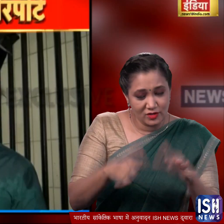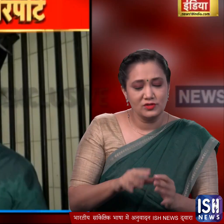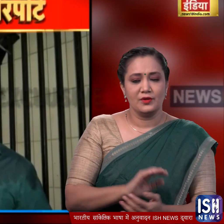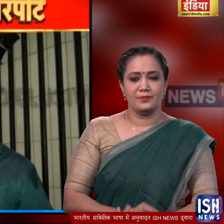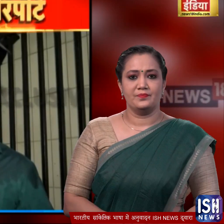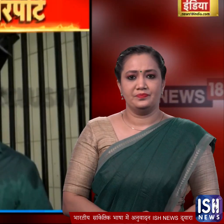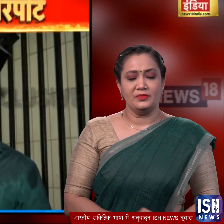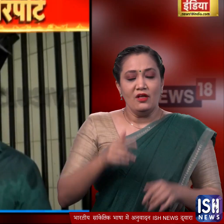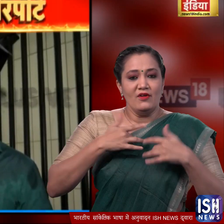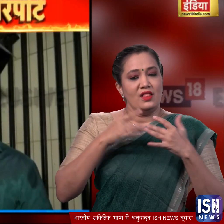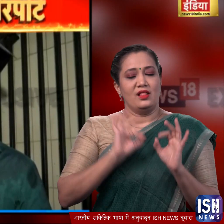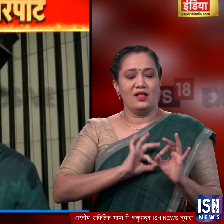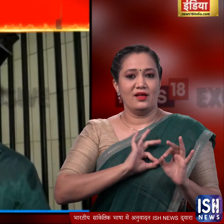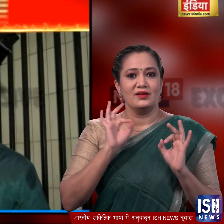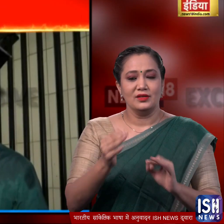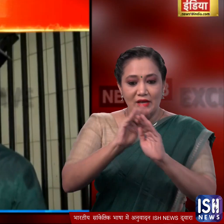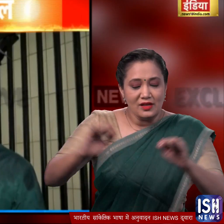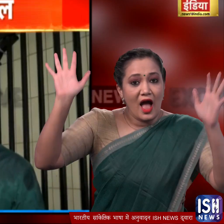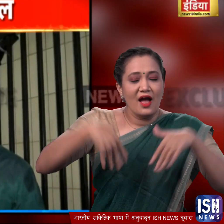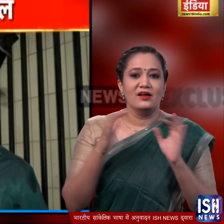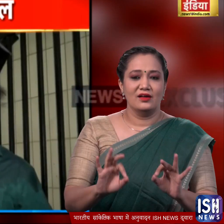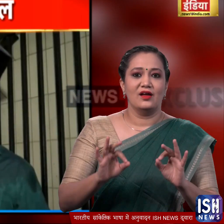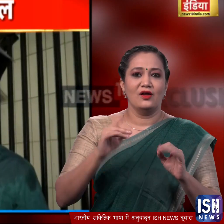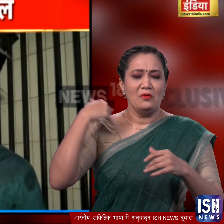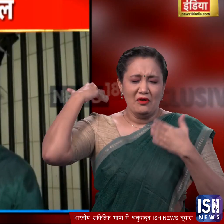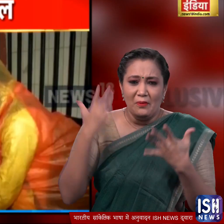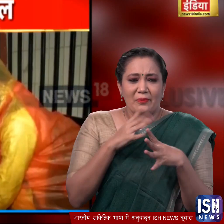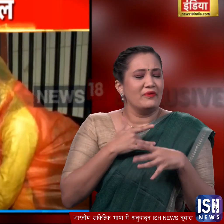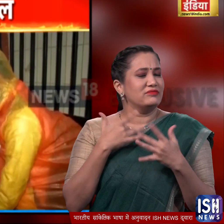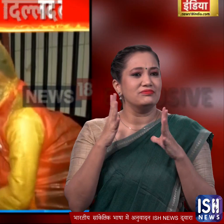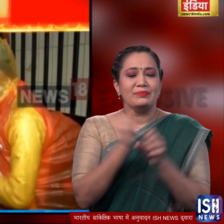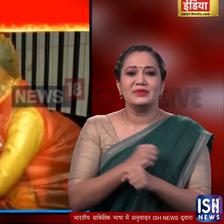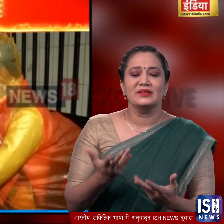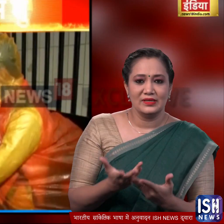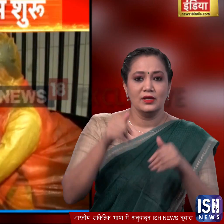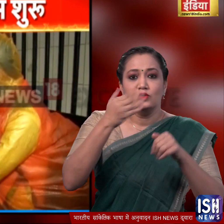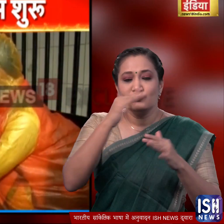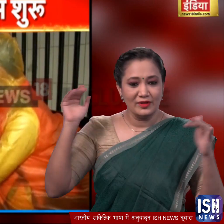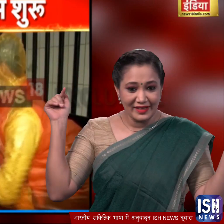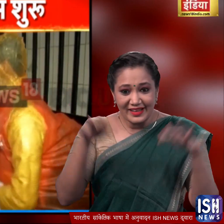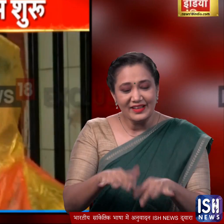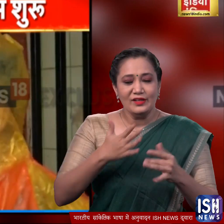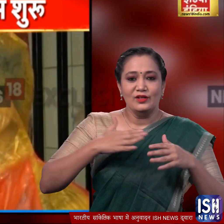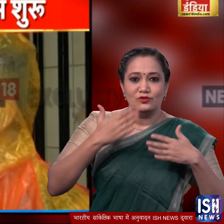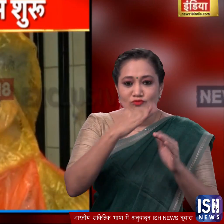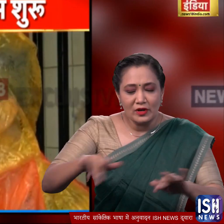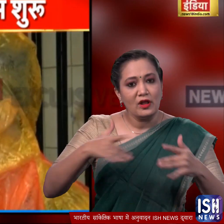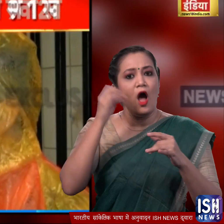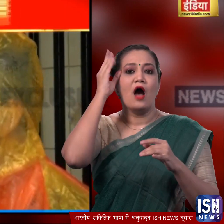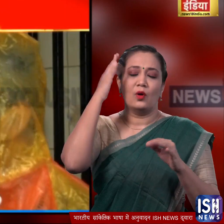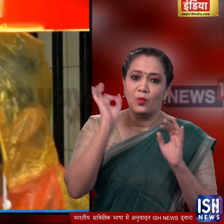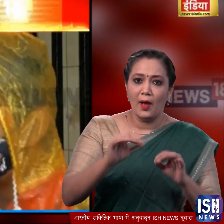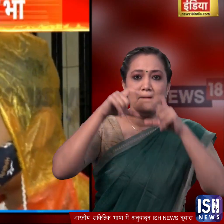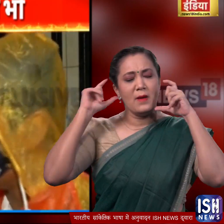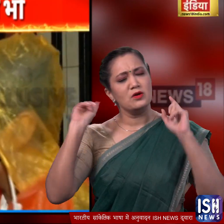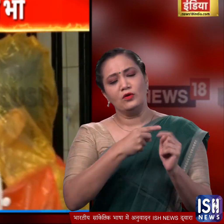तो कुछ अच्छा सा भी लग रहा है कि बच्चे आएंगे, बड़ा सूना सूना लगता था स्कूल। स्कूल पहुंचे छात्र भी कोरोना नियमों पर जागरूक दिखे और